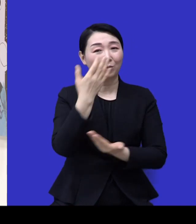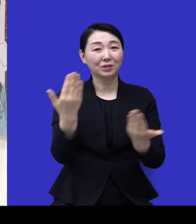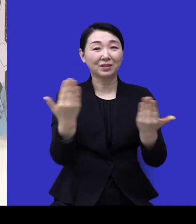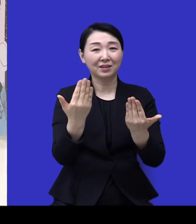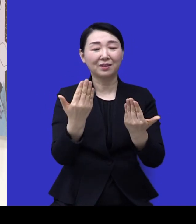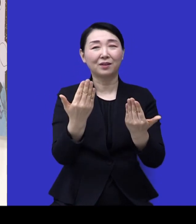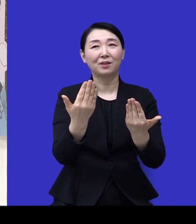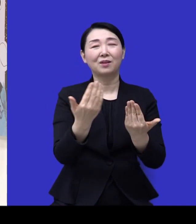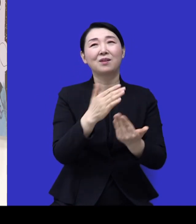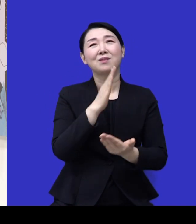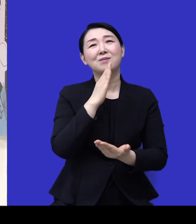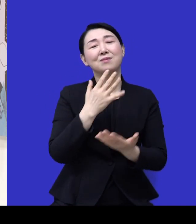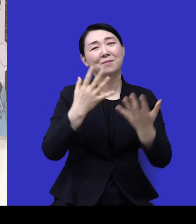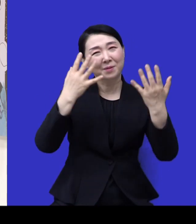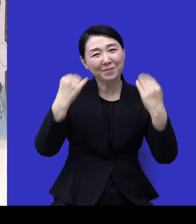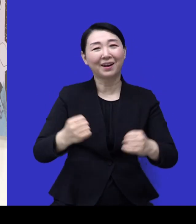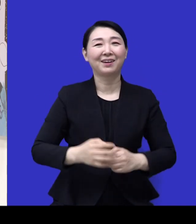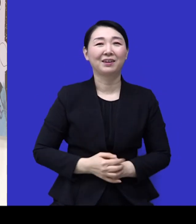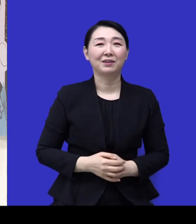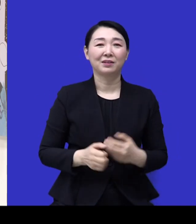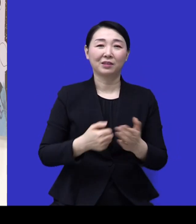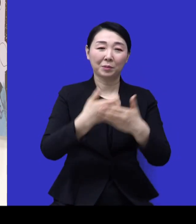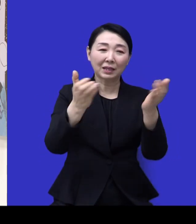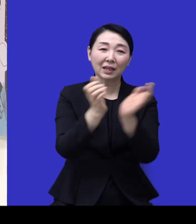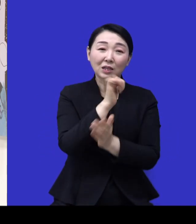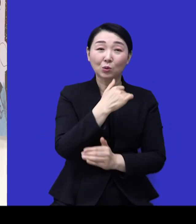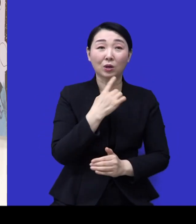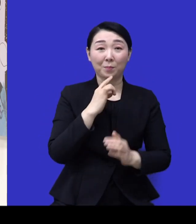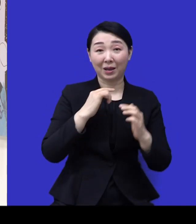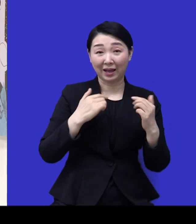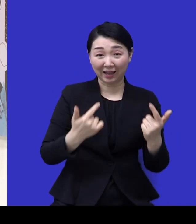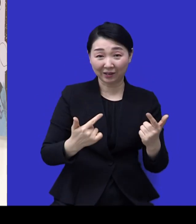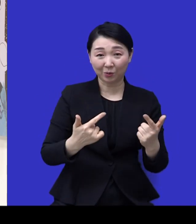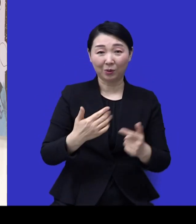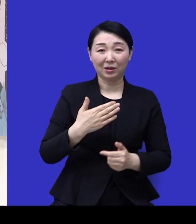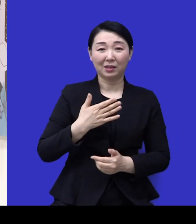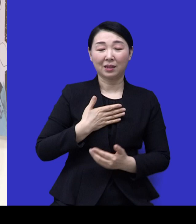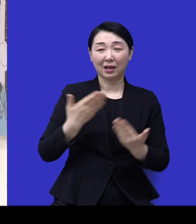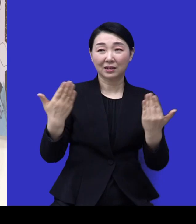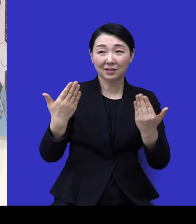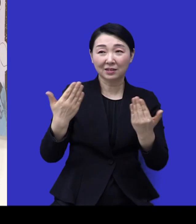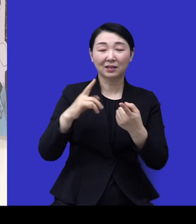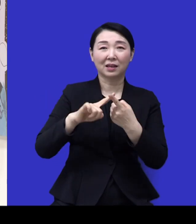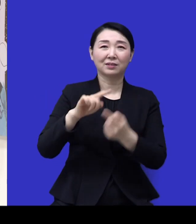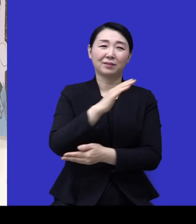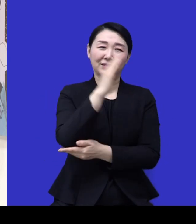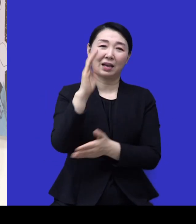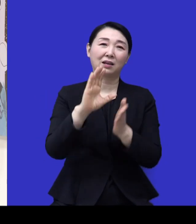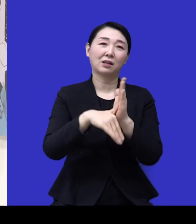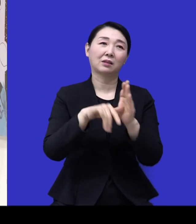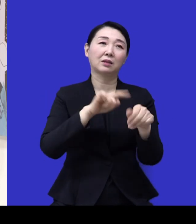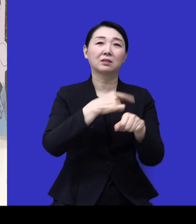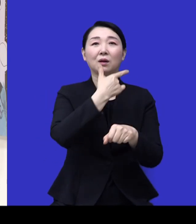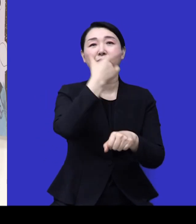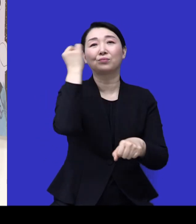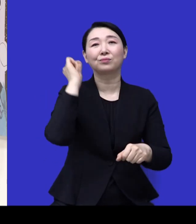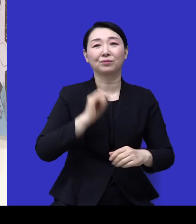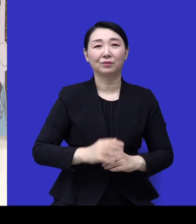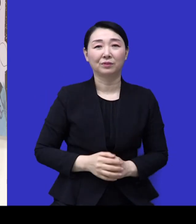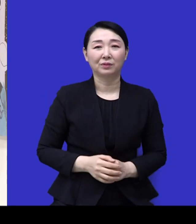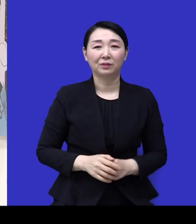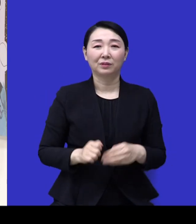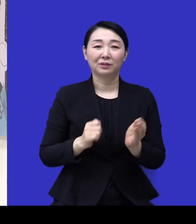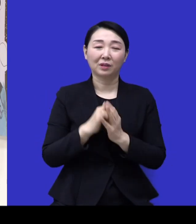일들이 너무너무 많거든요. 그러니까 단체 소개가 아니라 그 일들을 이야기하는데도 시간이 모자르기 때문에